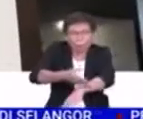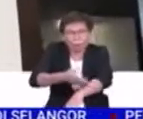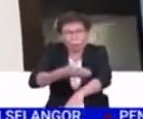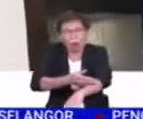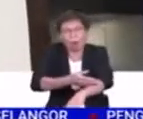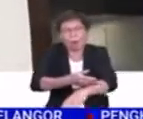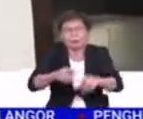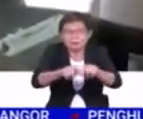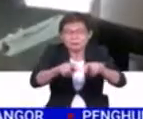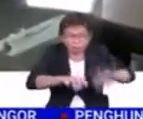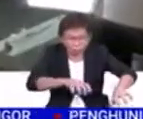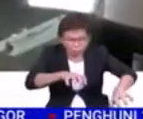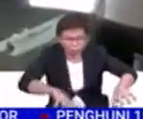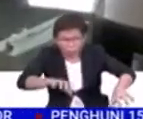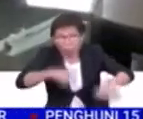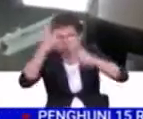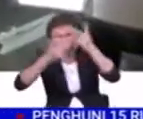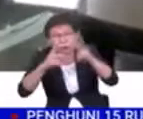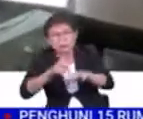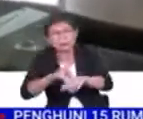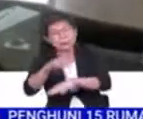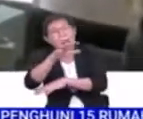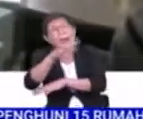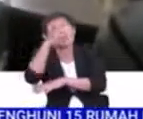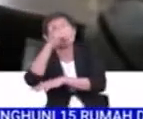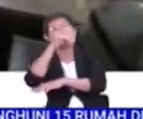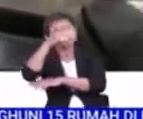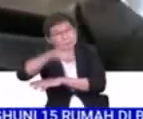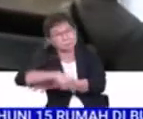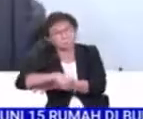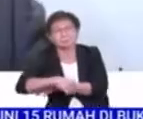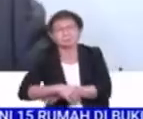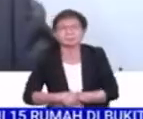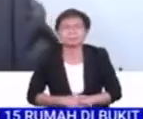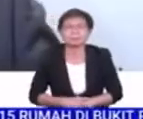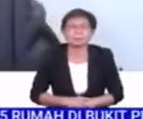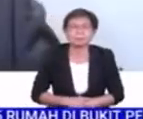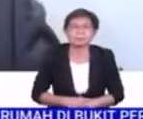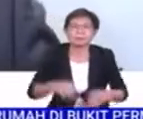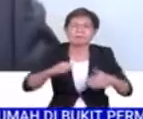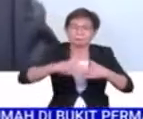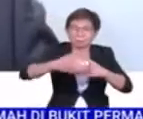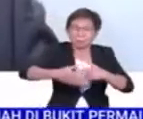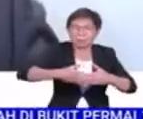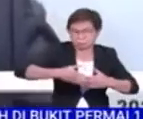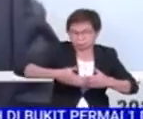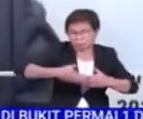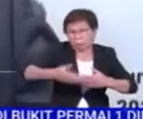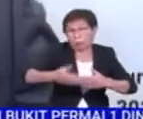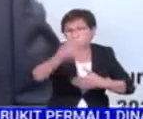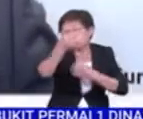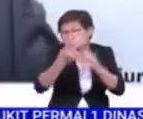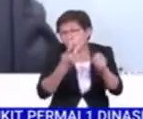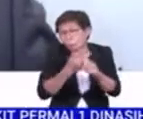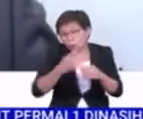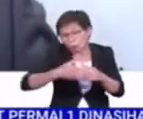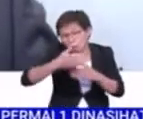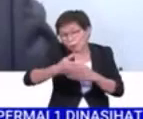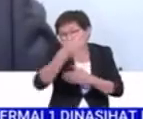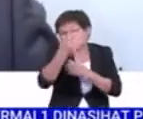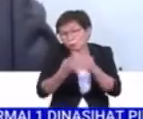baikan produk lancungan disekitar Negeri bersejarah ini Hai jadi Surface 2 tahun yang